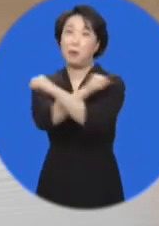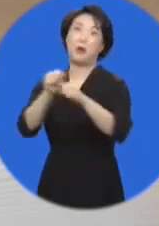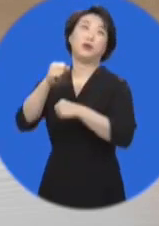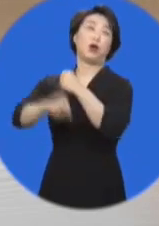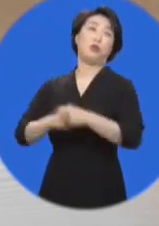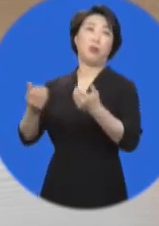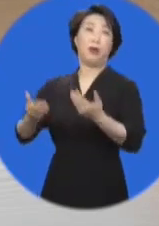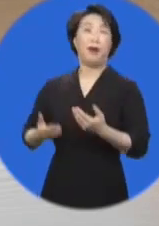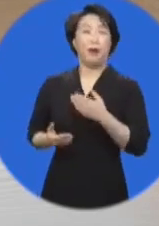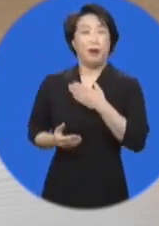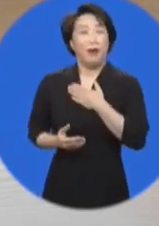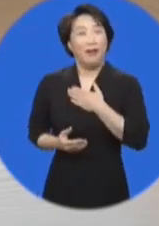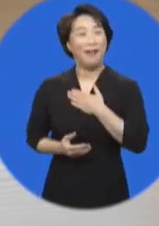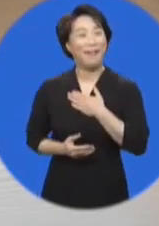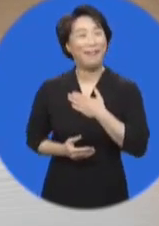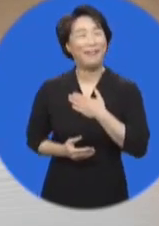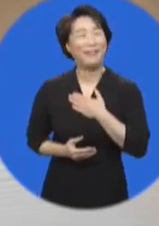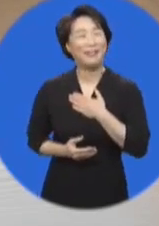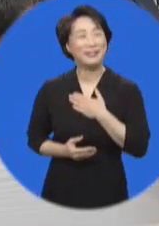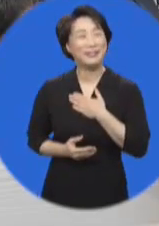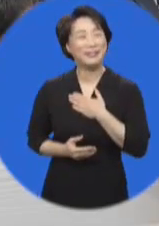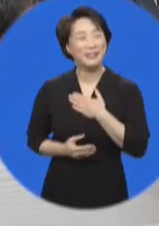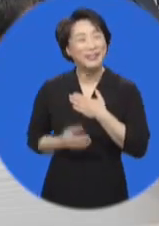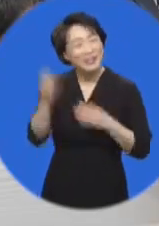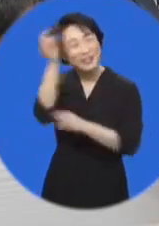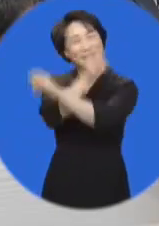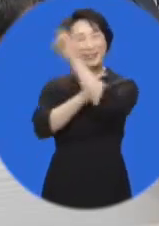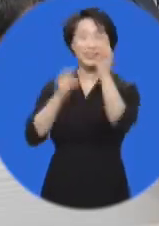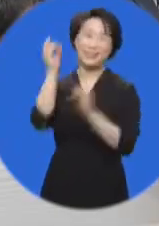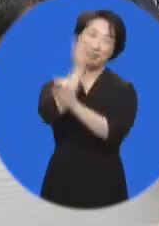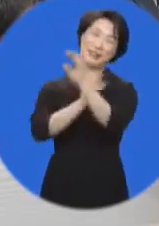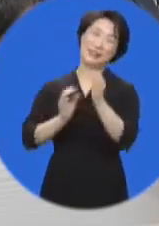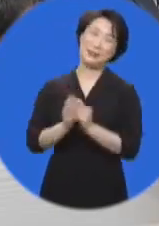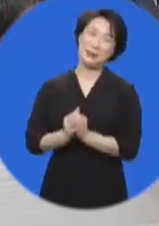얻었다. 미치도록 좋은 거지고.